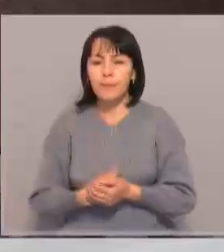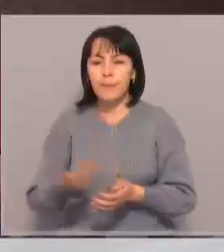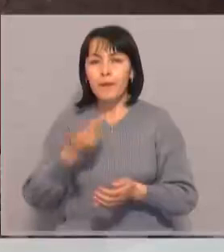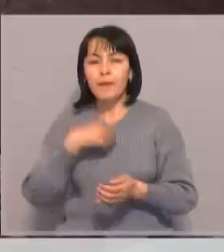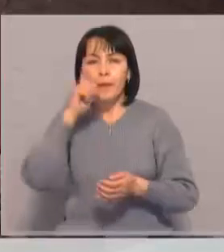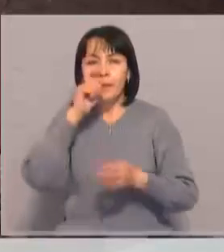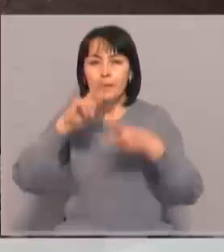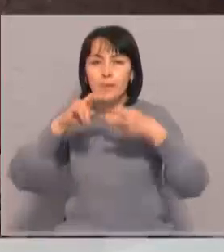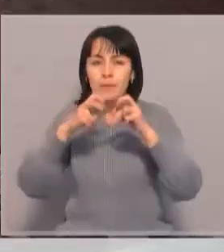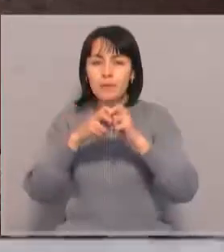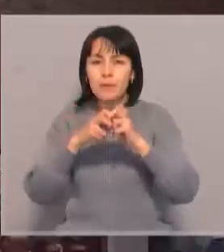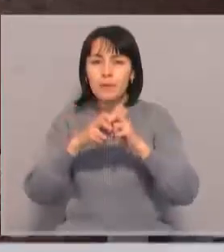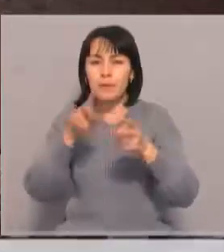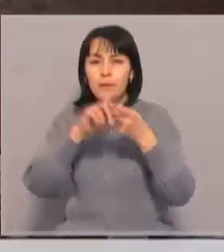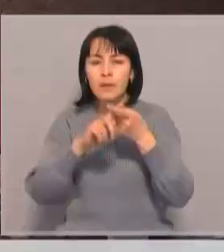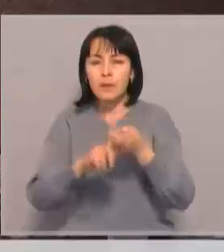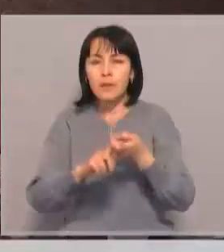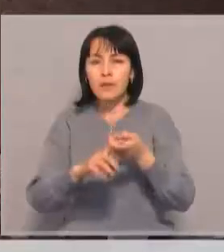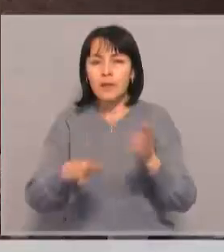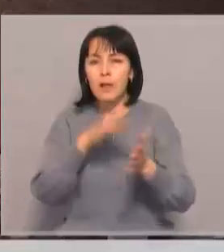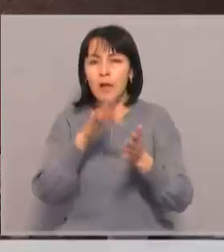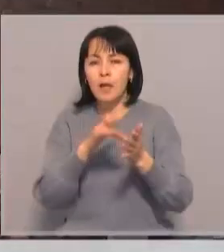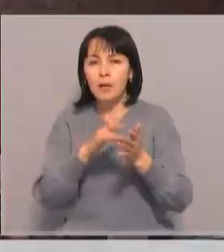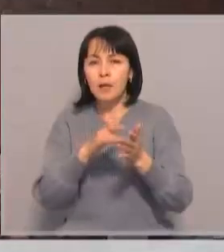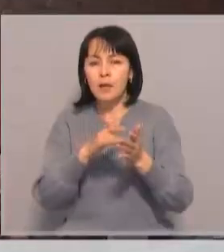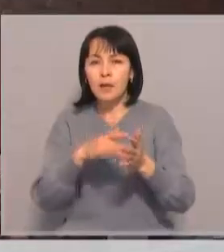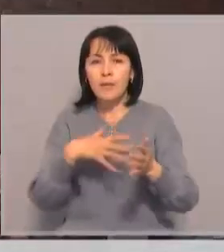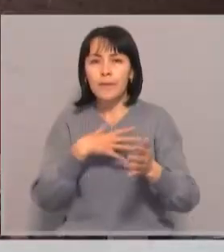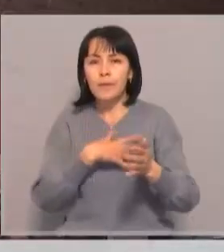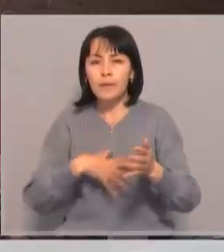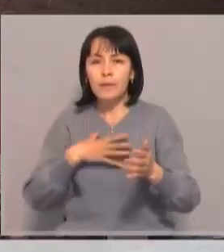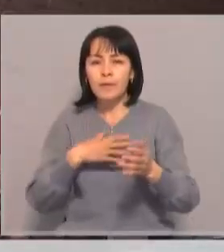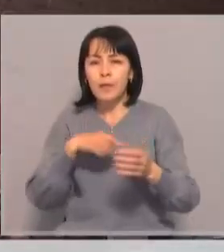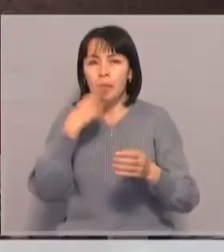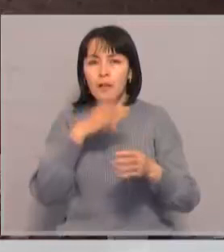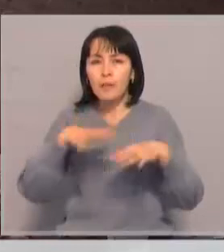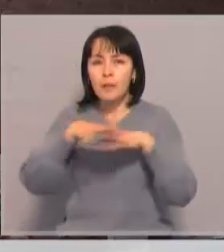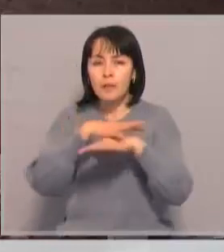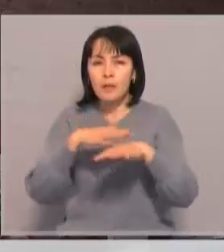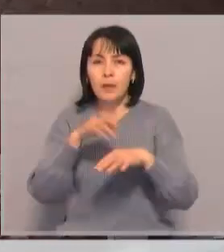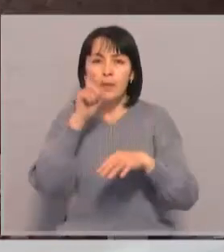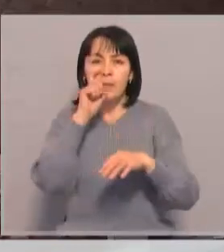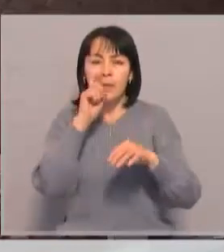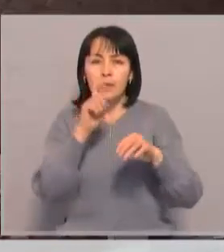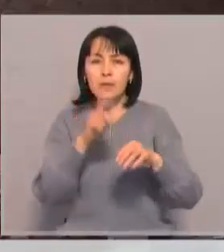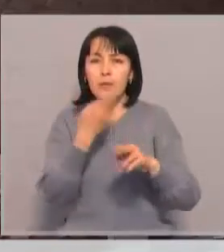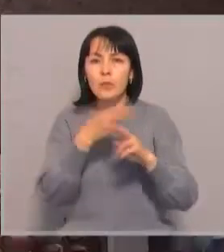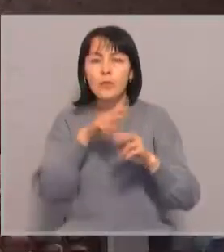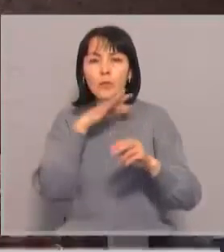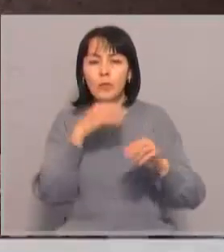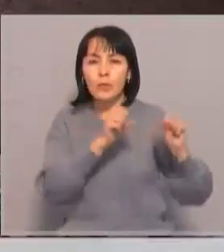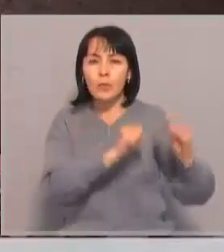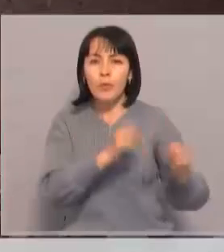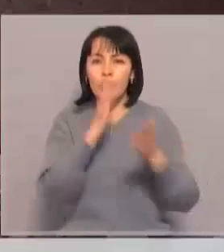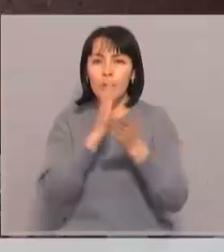пияз мәселесіне байланысты қаладағы болып жатқан дүрбелеңге айтарым, базардағы пияз қоры бізде өте көп